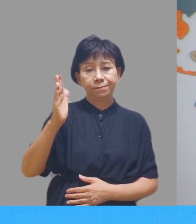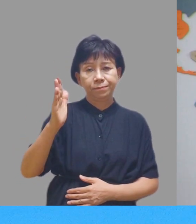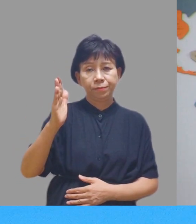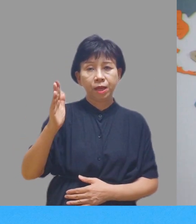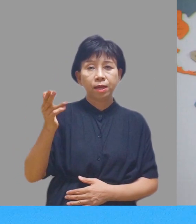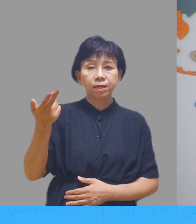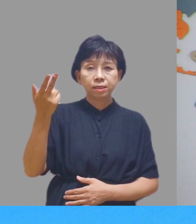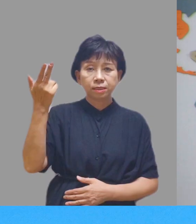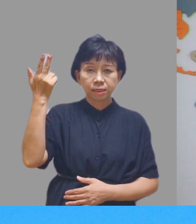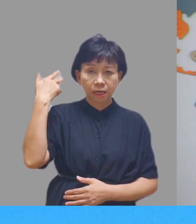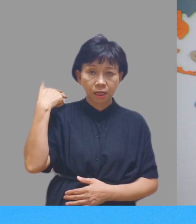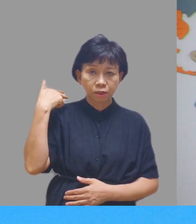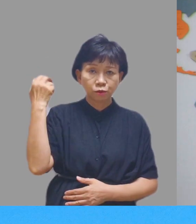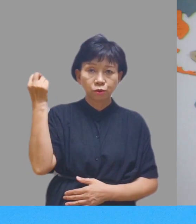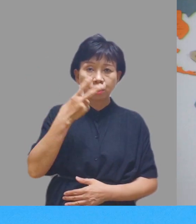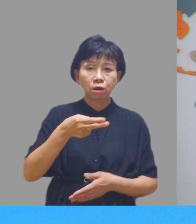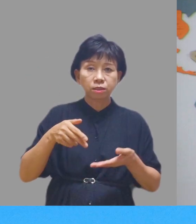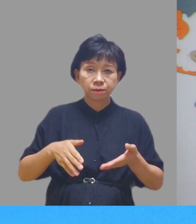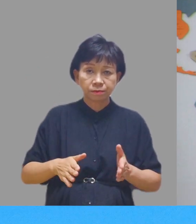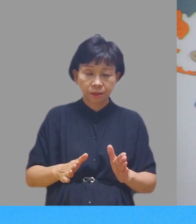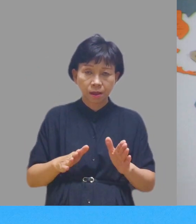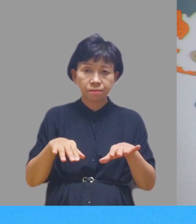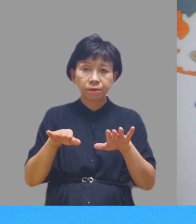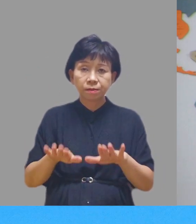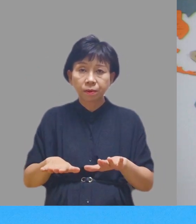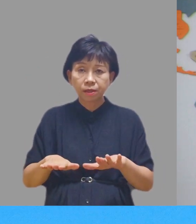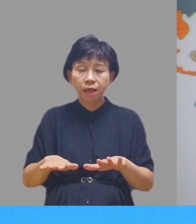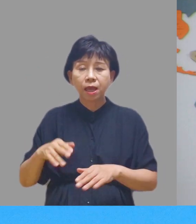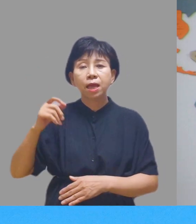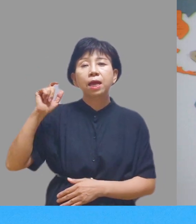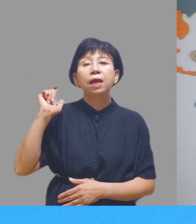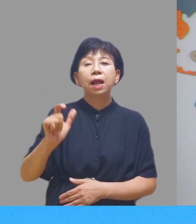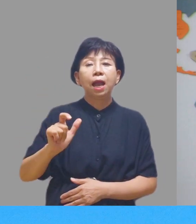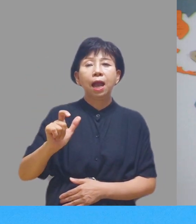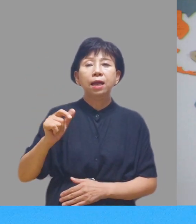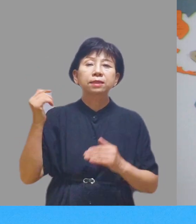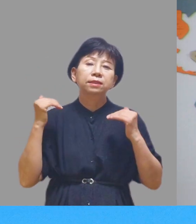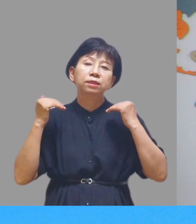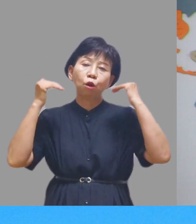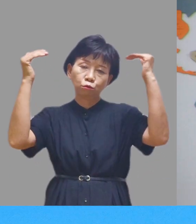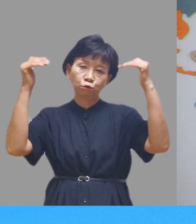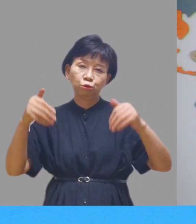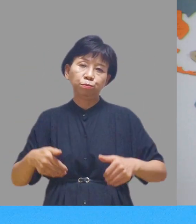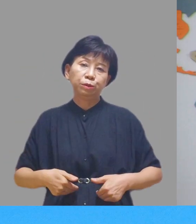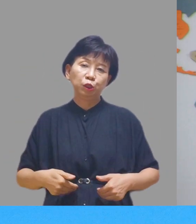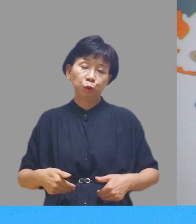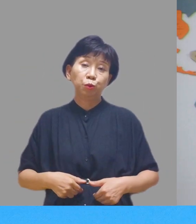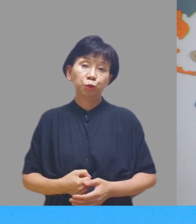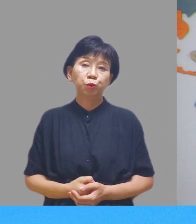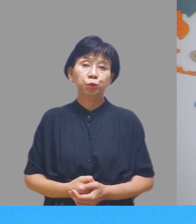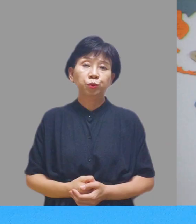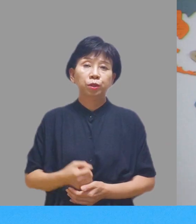지난주 거듭남이 이번 주 강함으로 이어져야 함을 보여주는 말씀입니다.